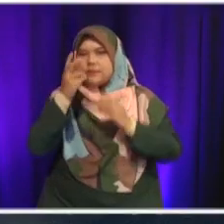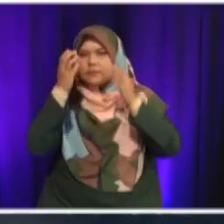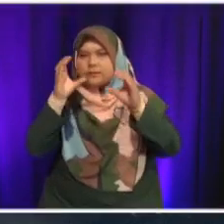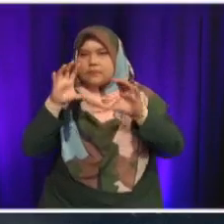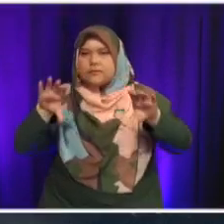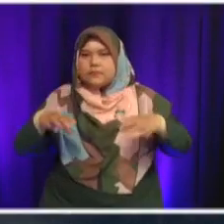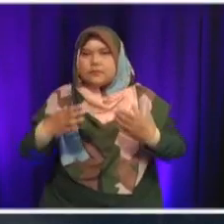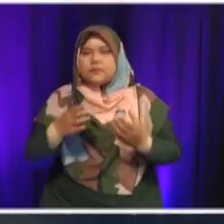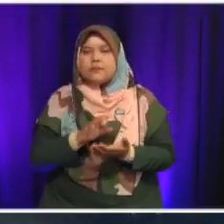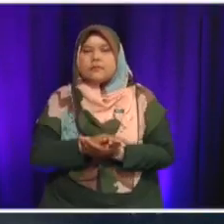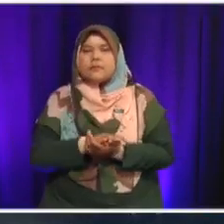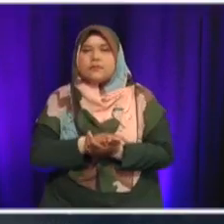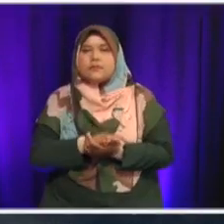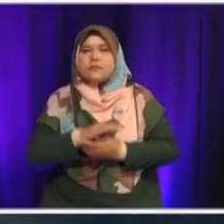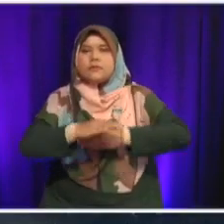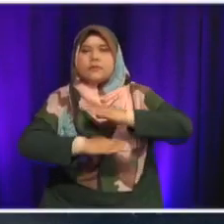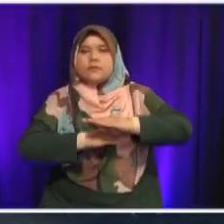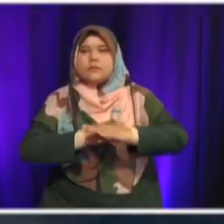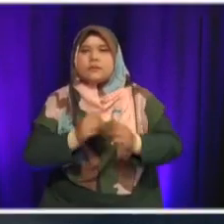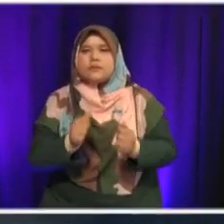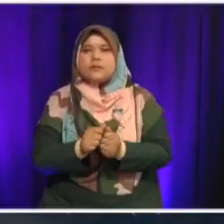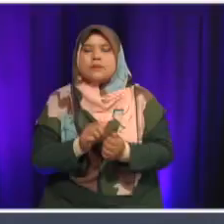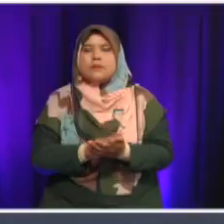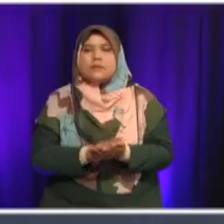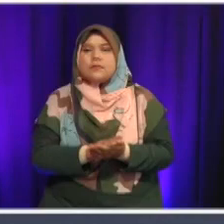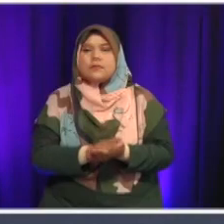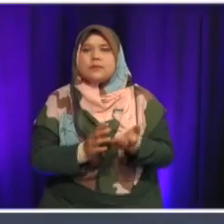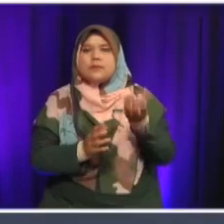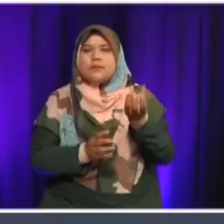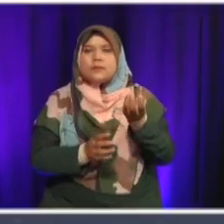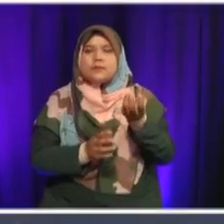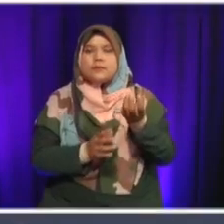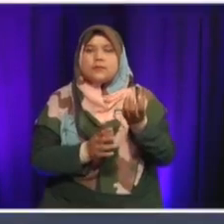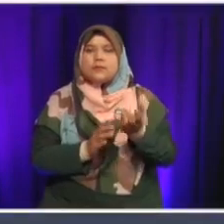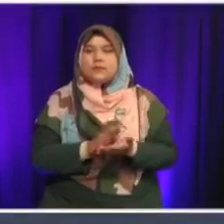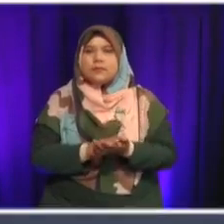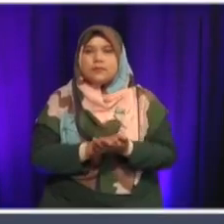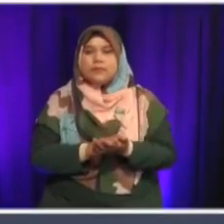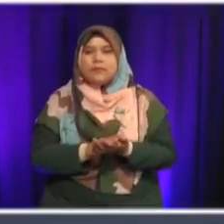yaitu membungkus dengan menggunakan cawan kertas